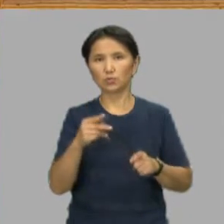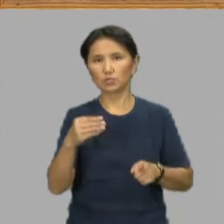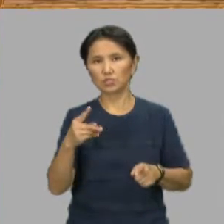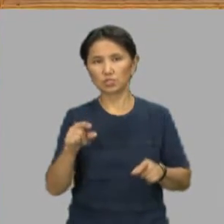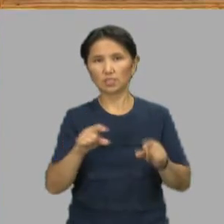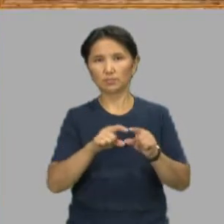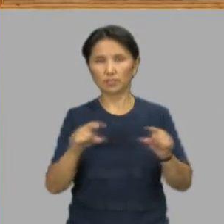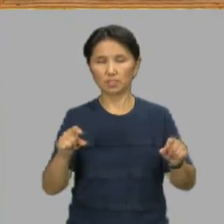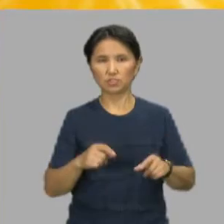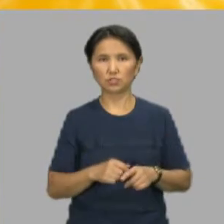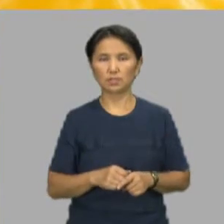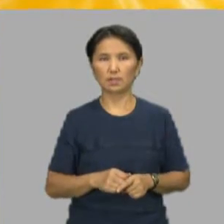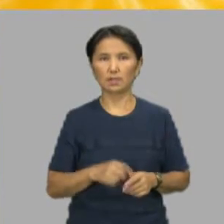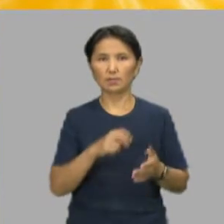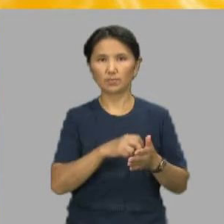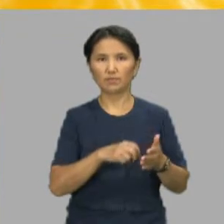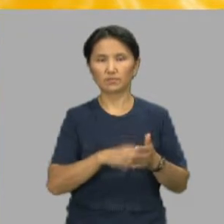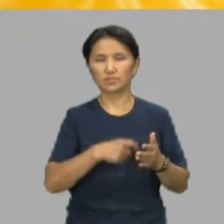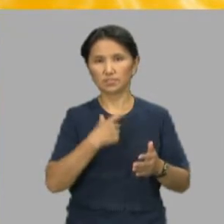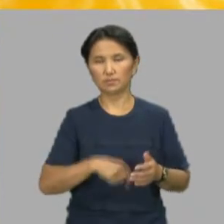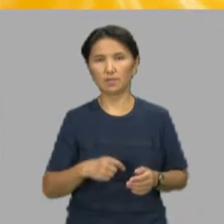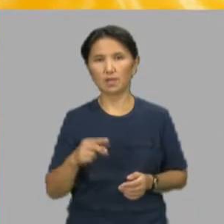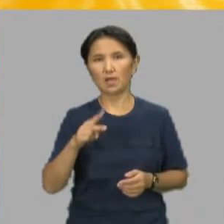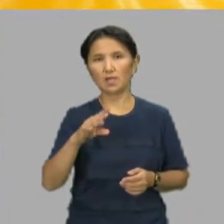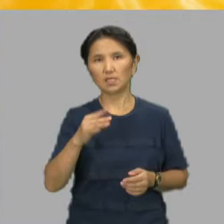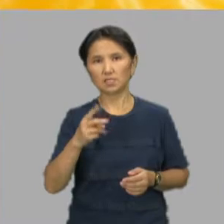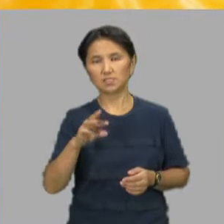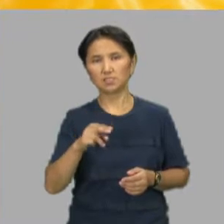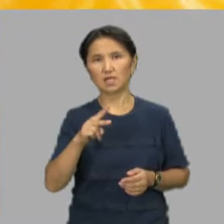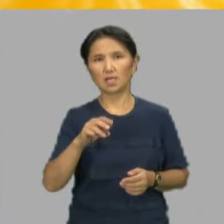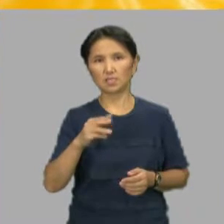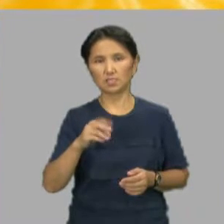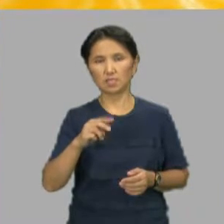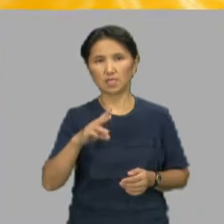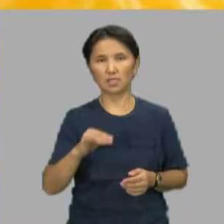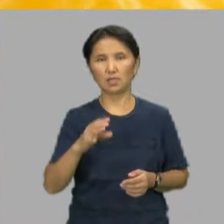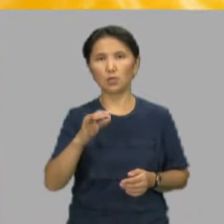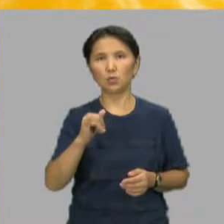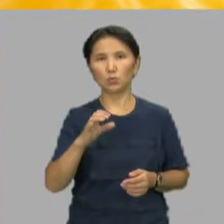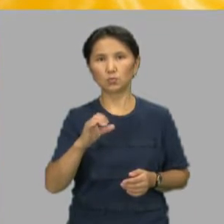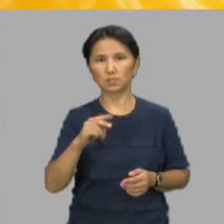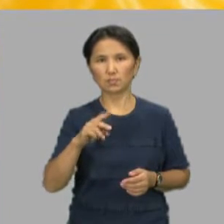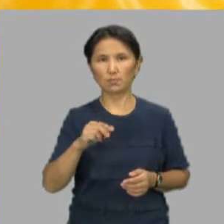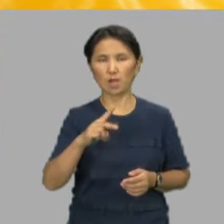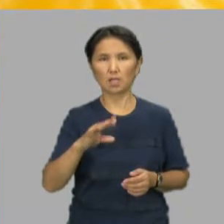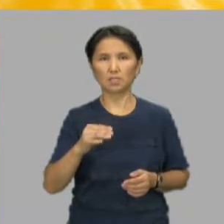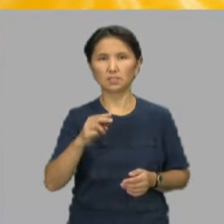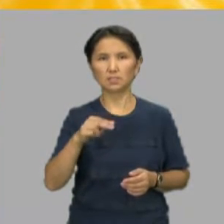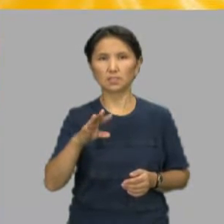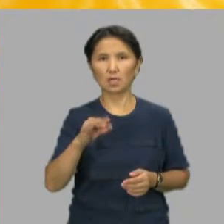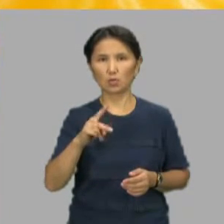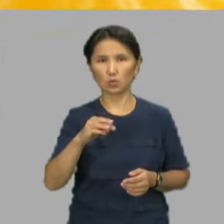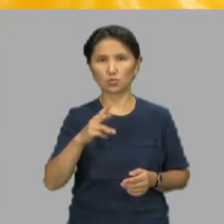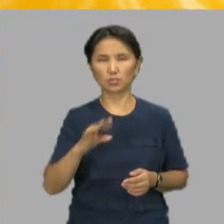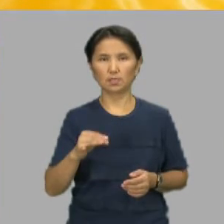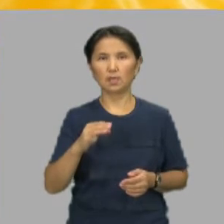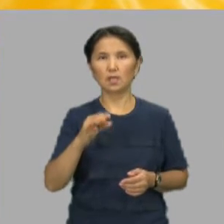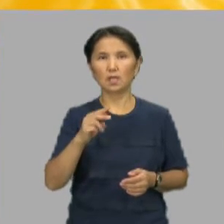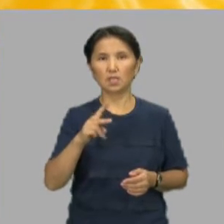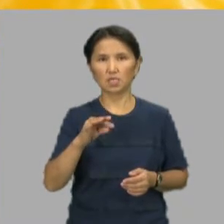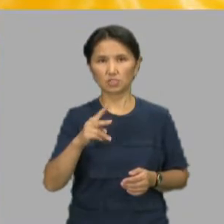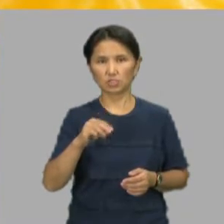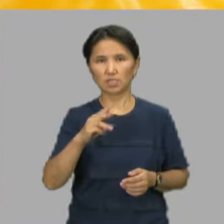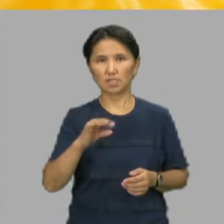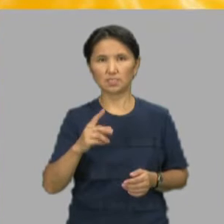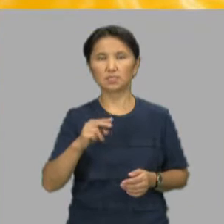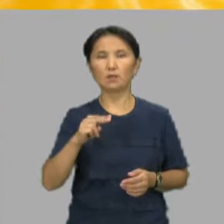Проверьте себя. Листья летели, усыпали дорожки, ложились под